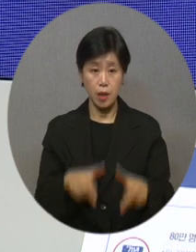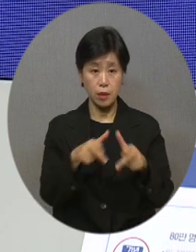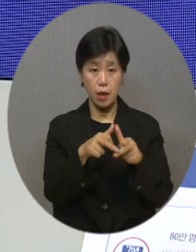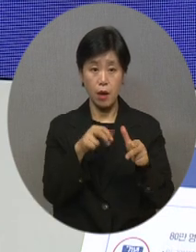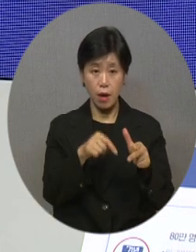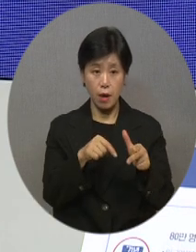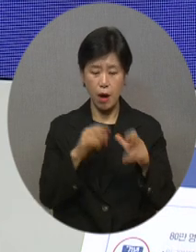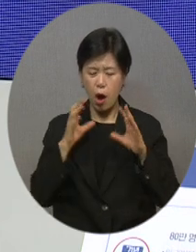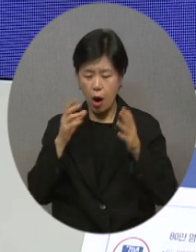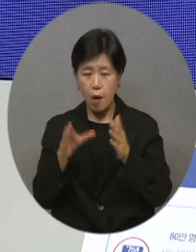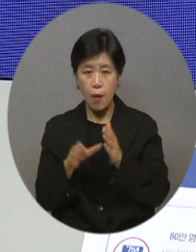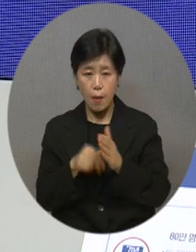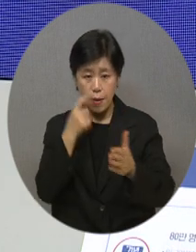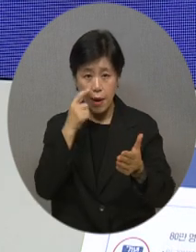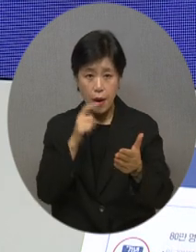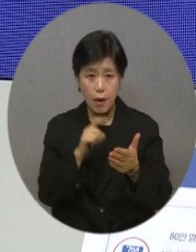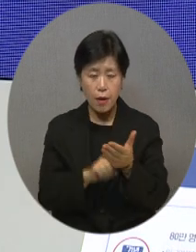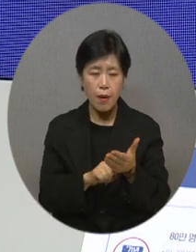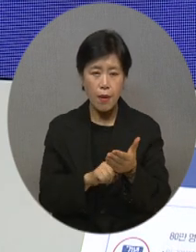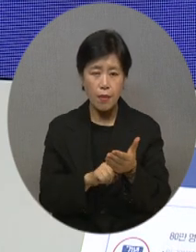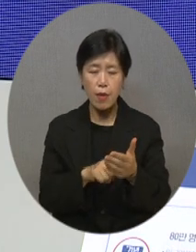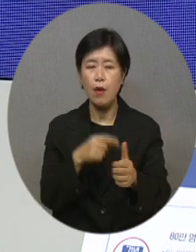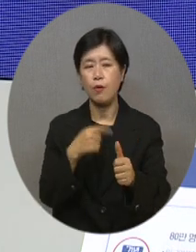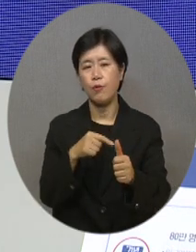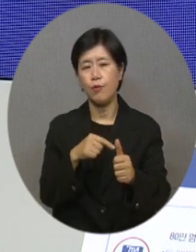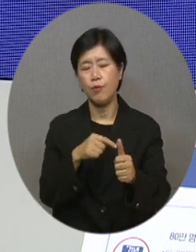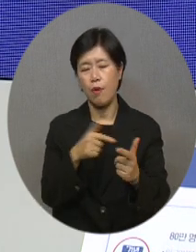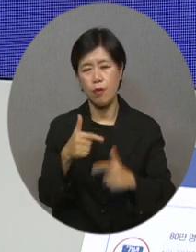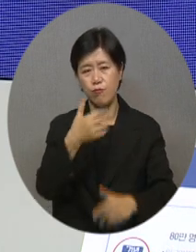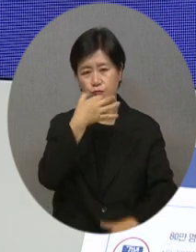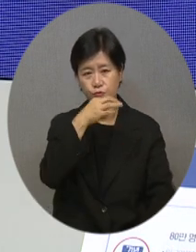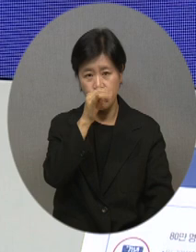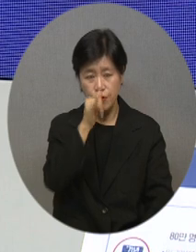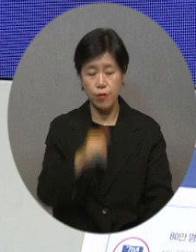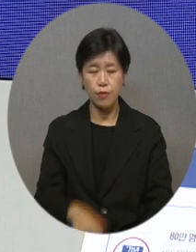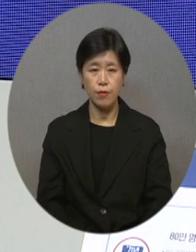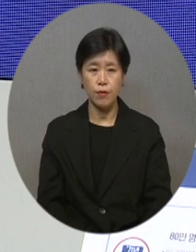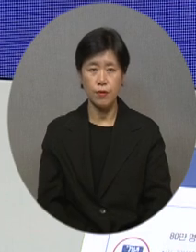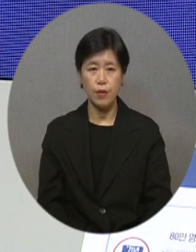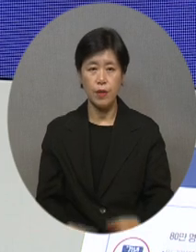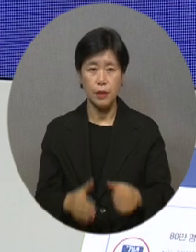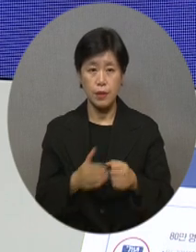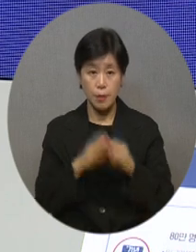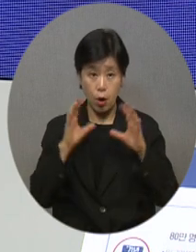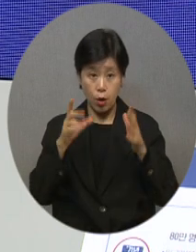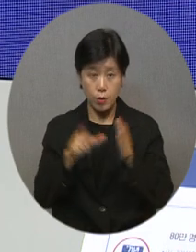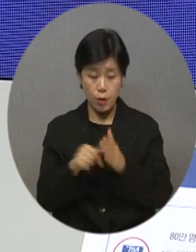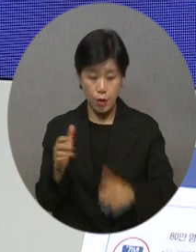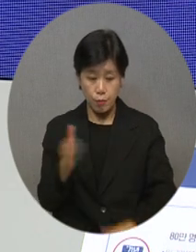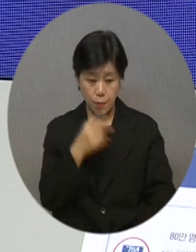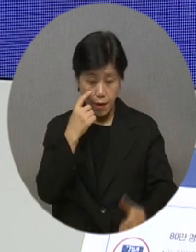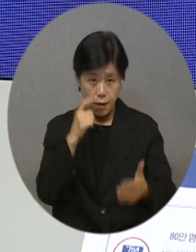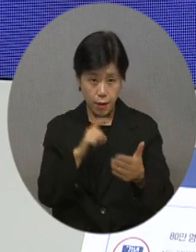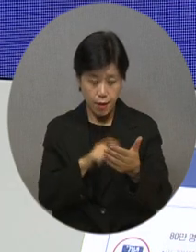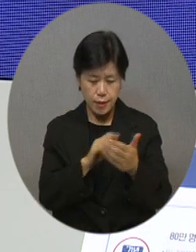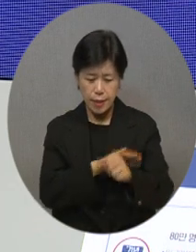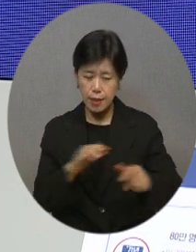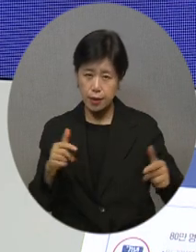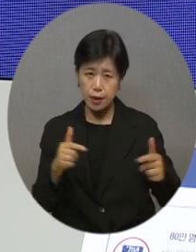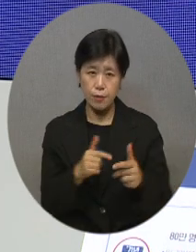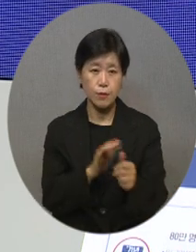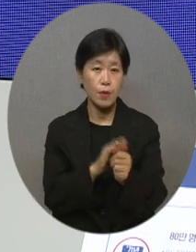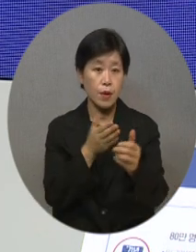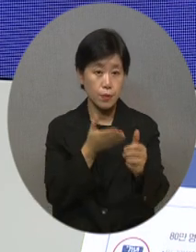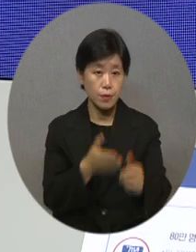그렇기 때문에 정말 빨리 발견을 해서 이렇게 저희가 이렇게 더 잘 치료도 하겠다는 것이 되겠고요. 또 하나